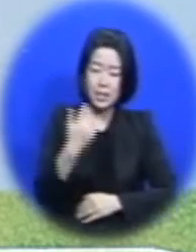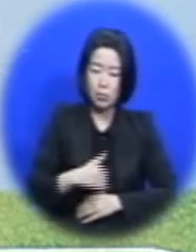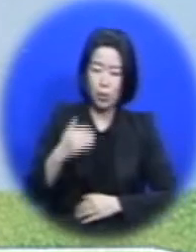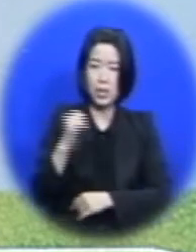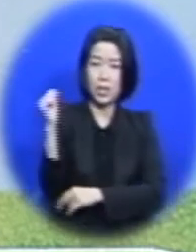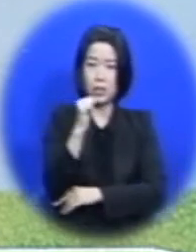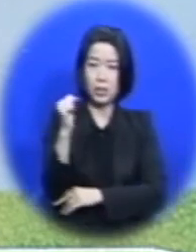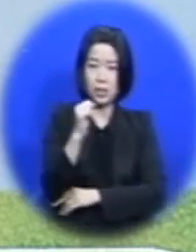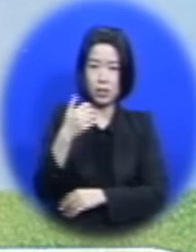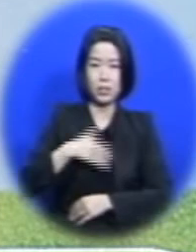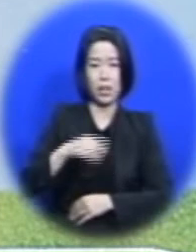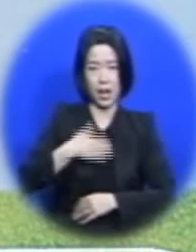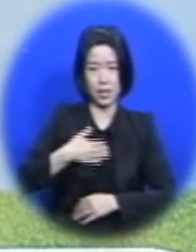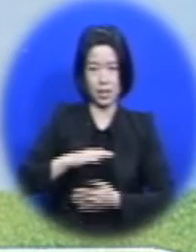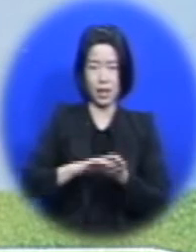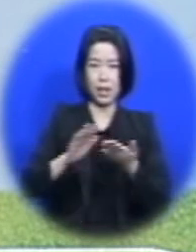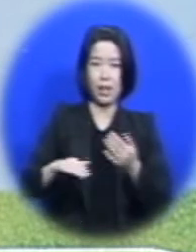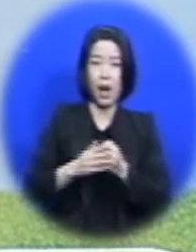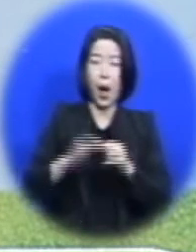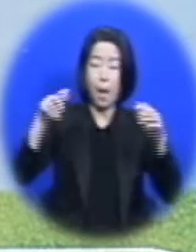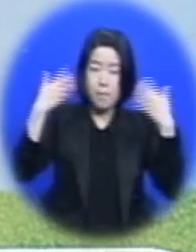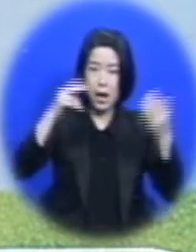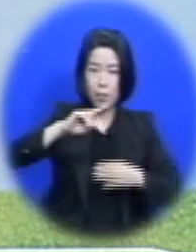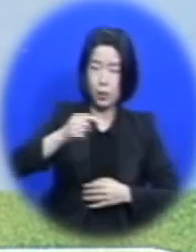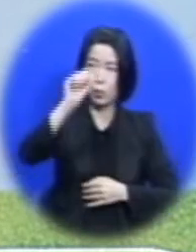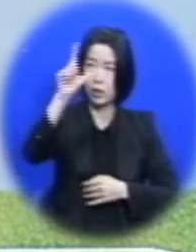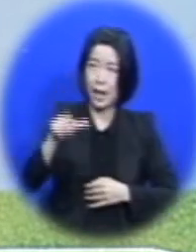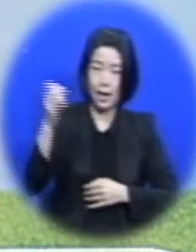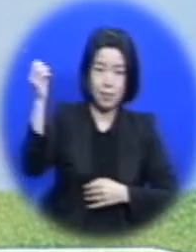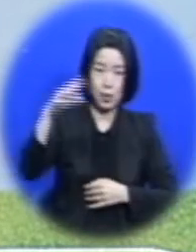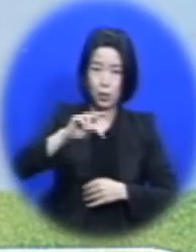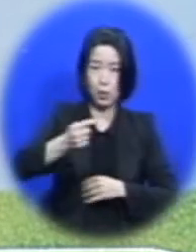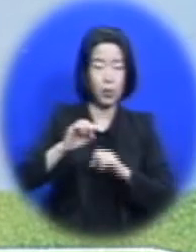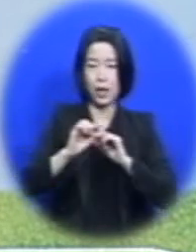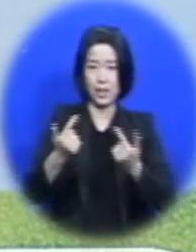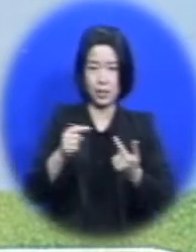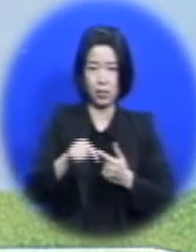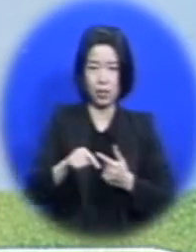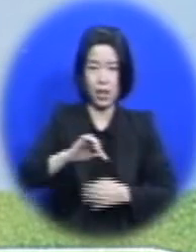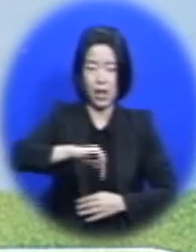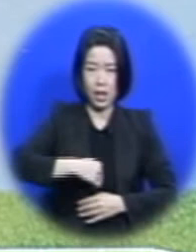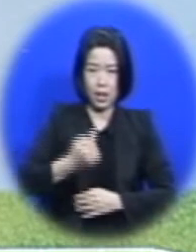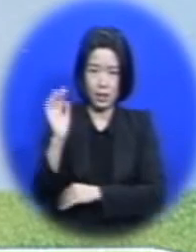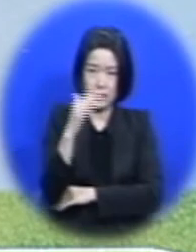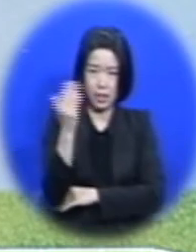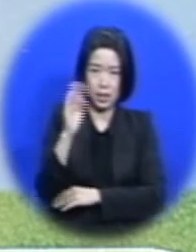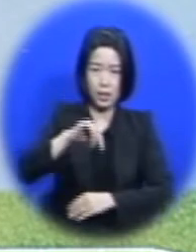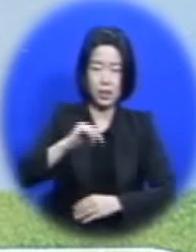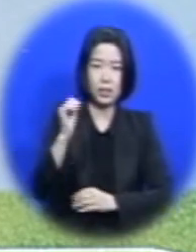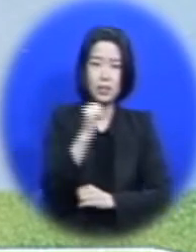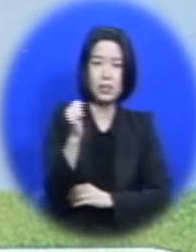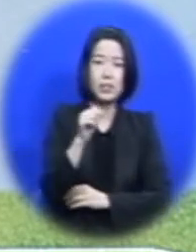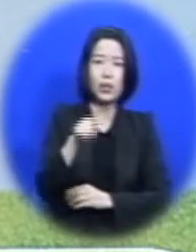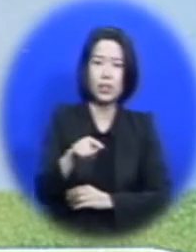흔들리고 있는 것을 알았다 바람도 달빛도 아닌 것 갈대는 저를 흔드는 것이 제 조용한